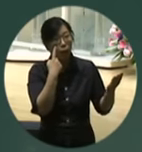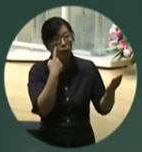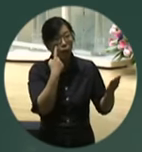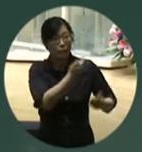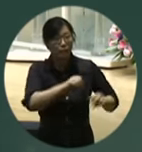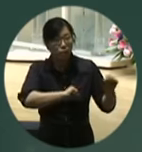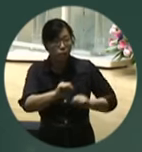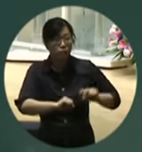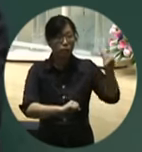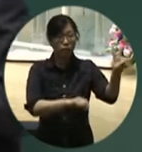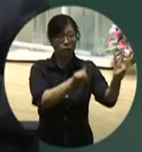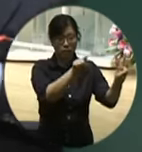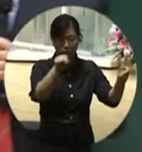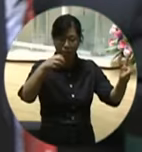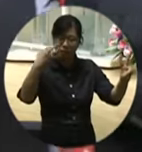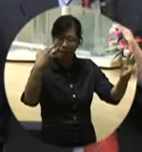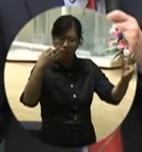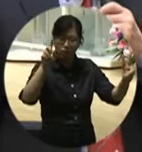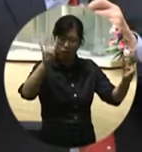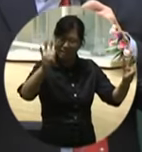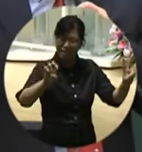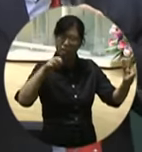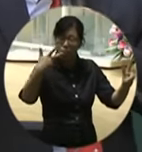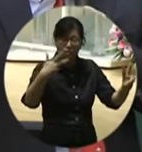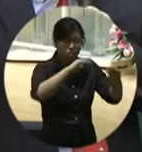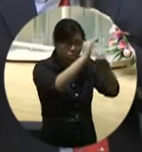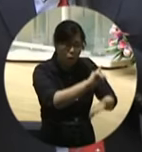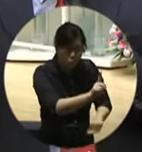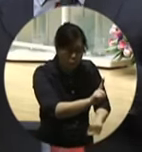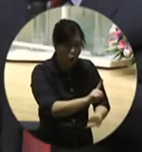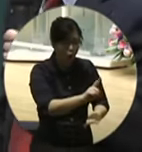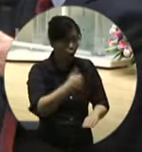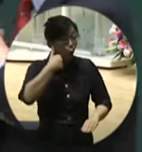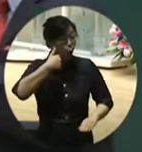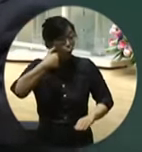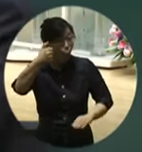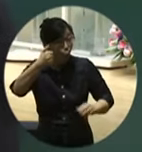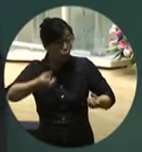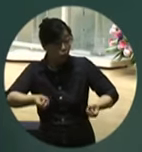시작된 겁니다. And finally, evangelism movement started. 오순절